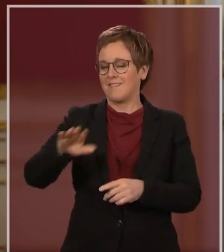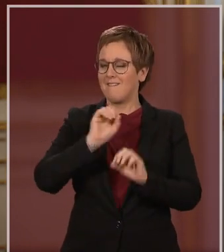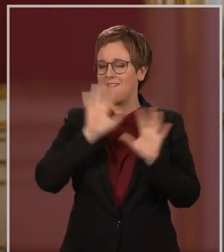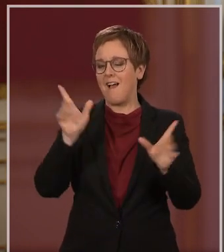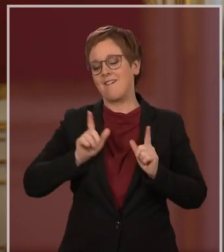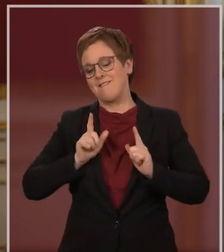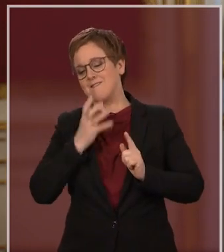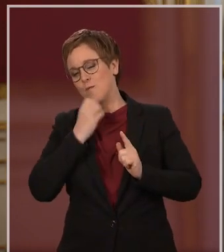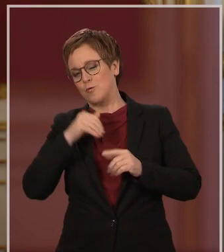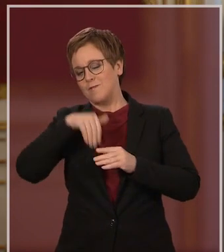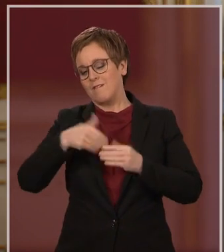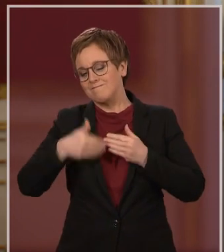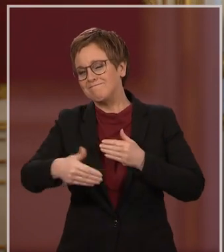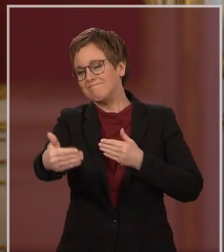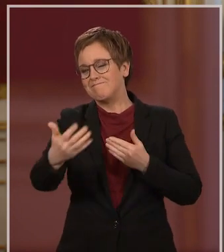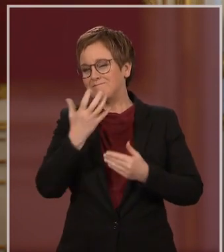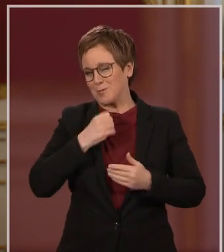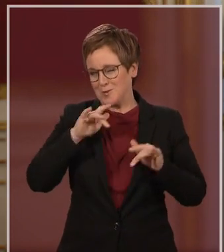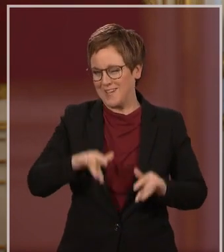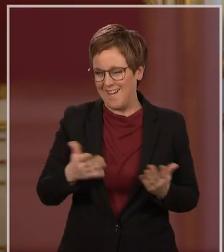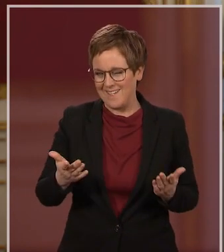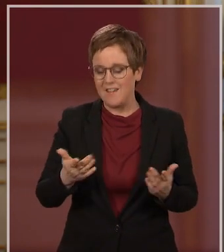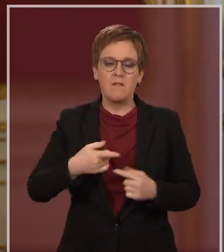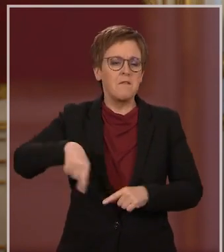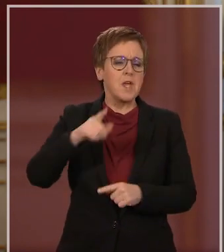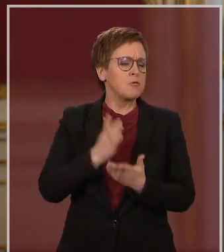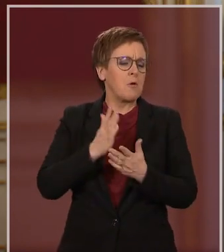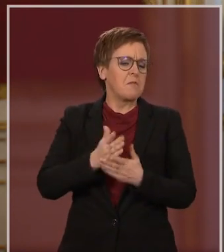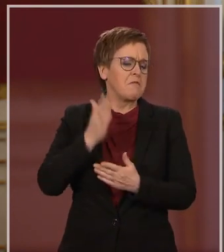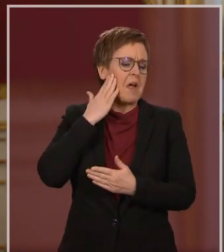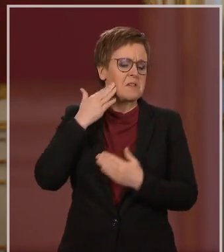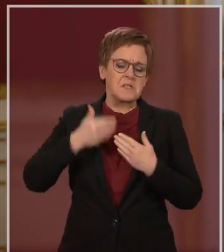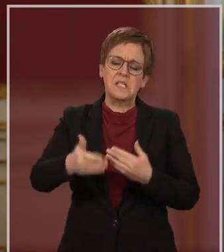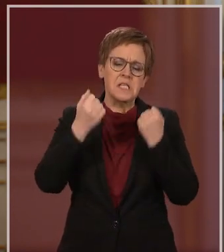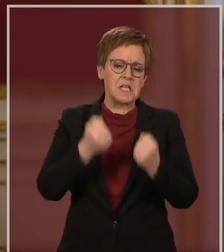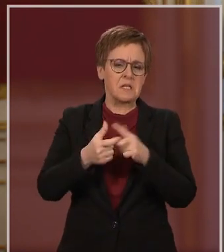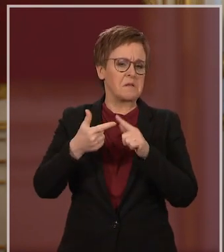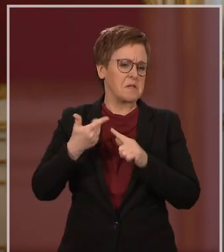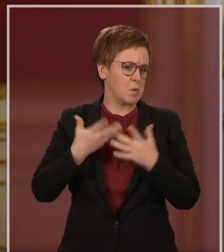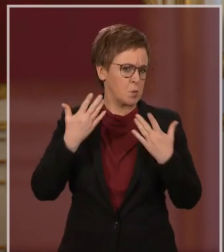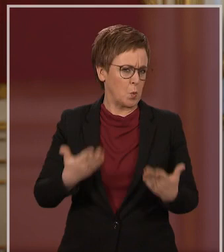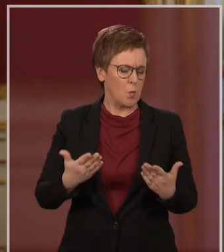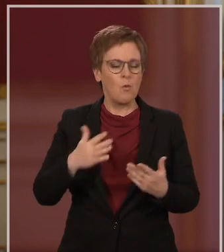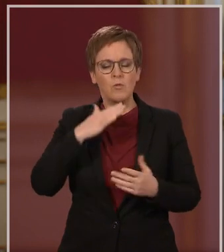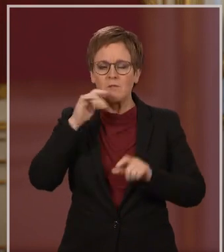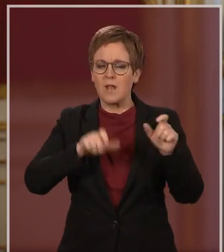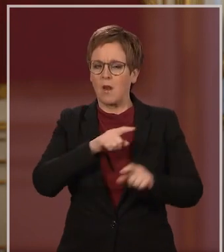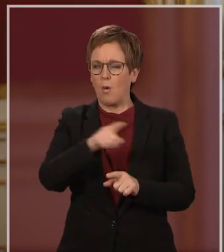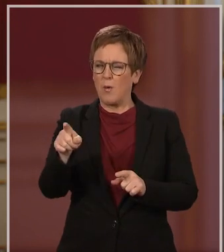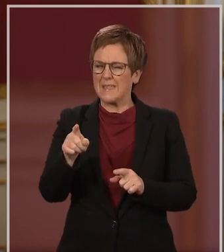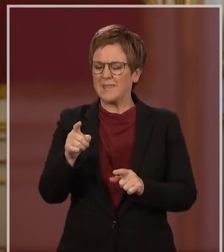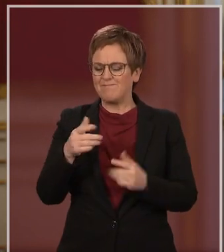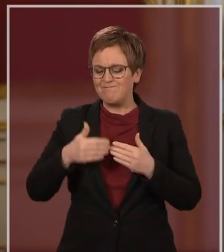alle Erwartungen. Oft glauben wir zu wissen, was kommen wird, und viele von uns, das muss ich so